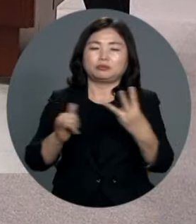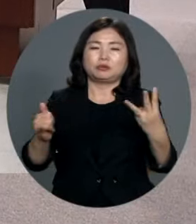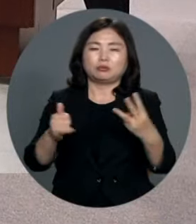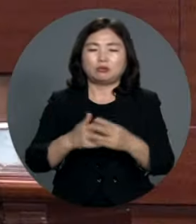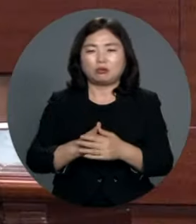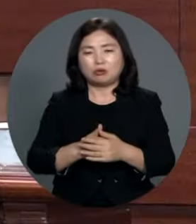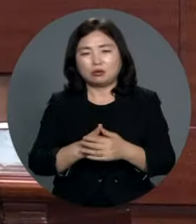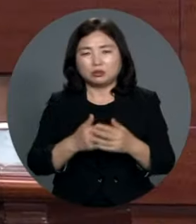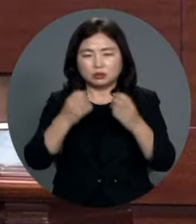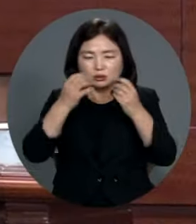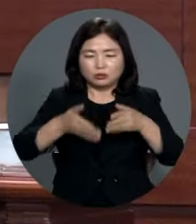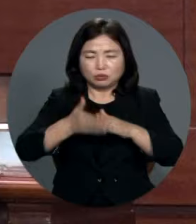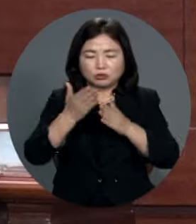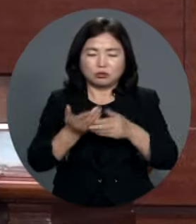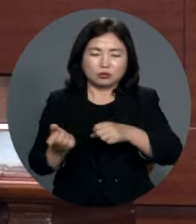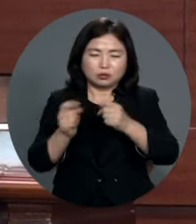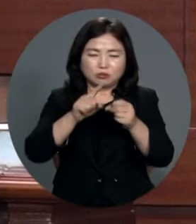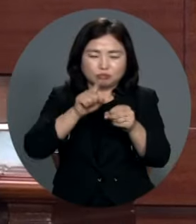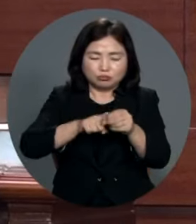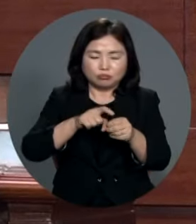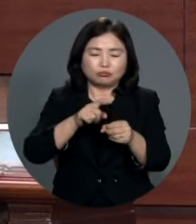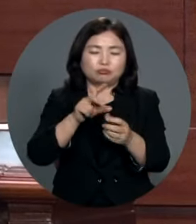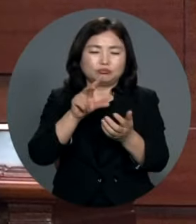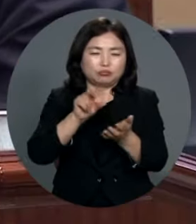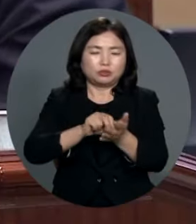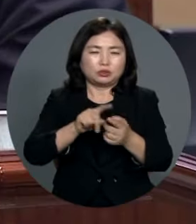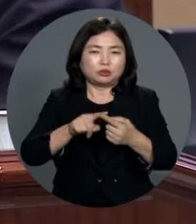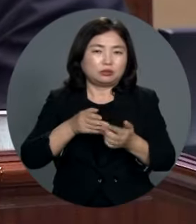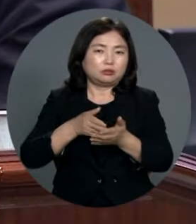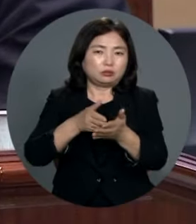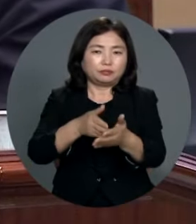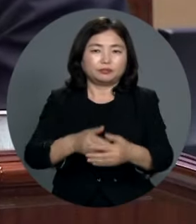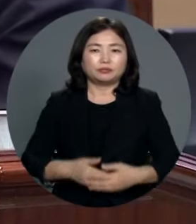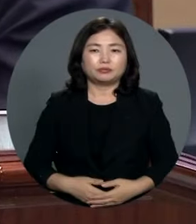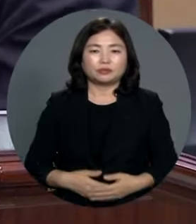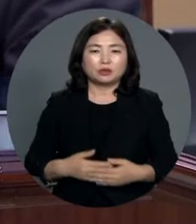부진한 신도시 활성화 문제를 지적했습니다